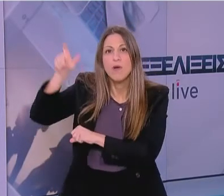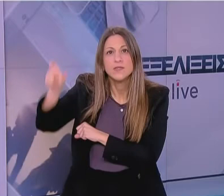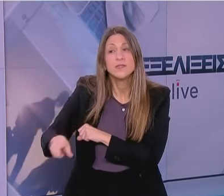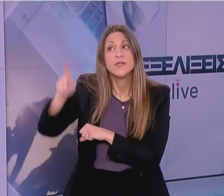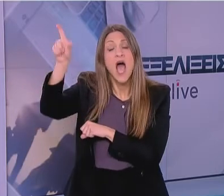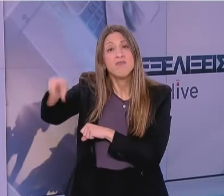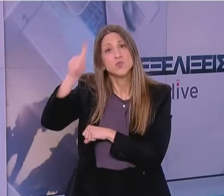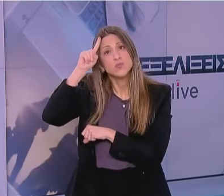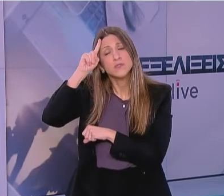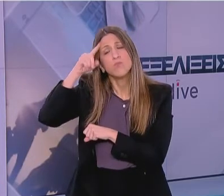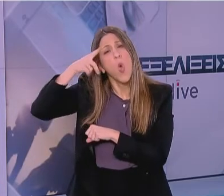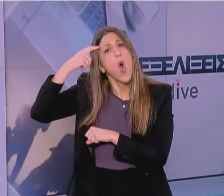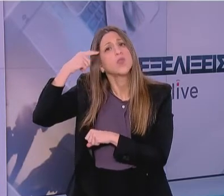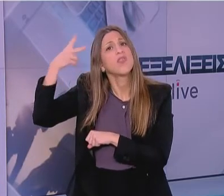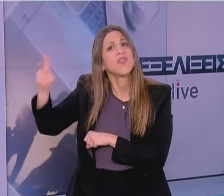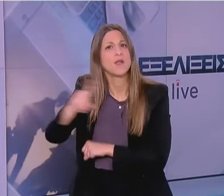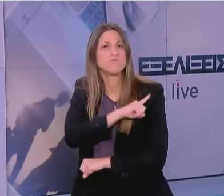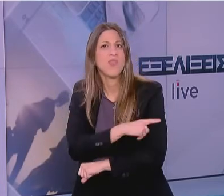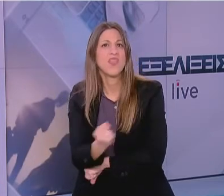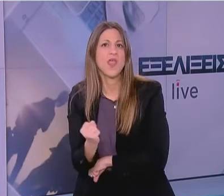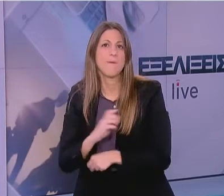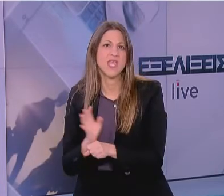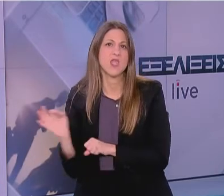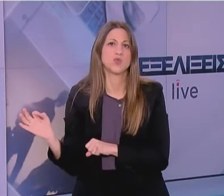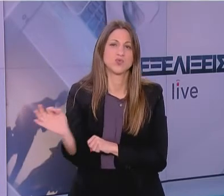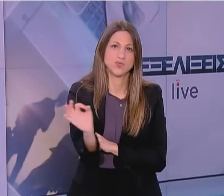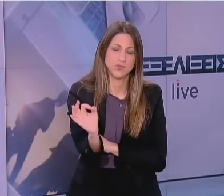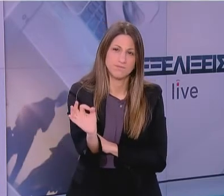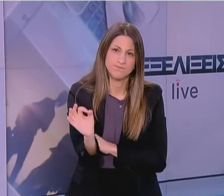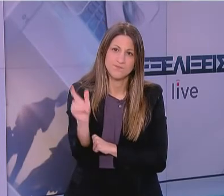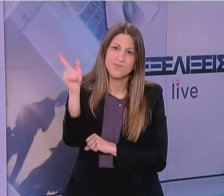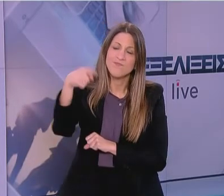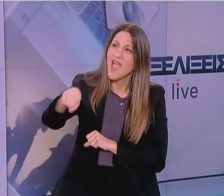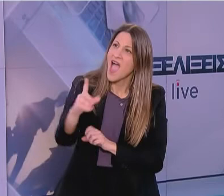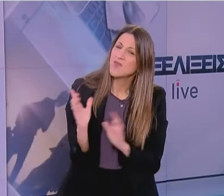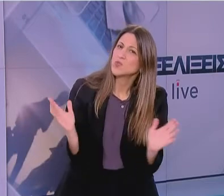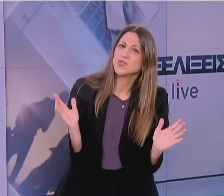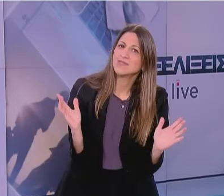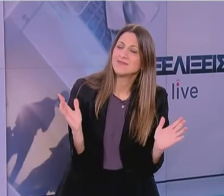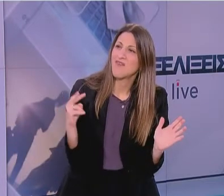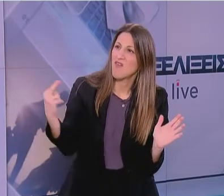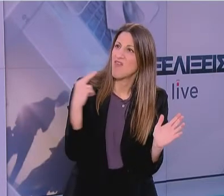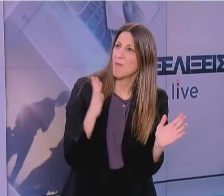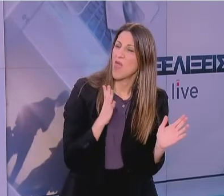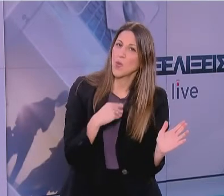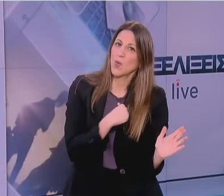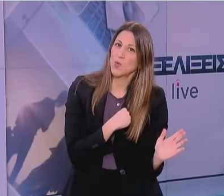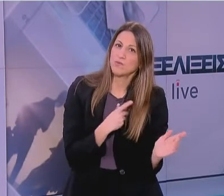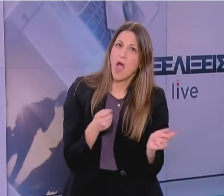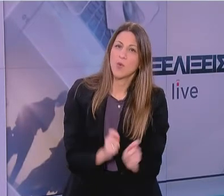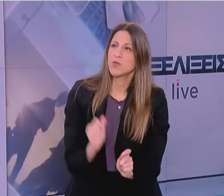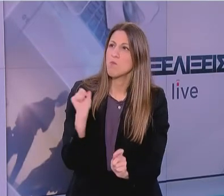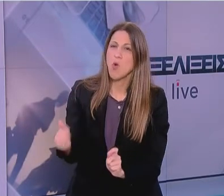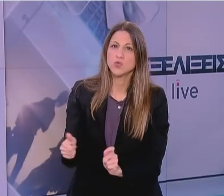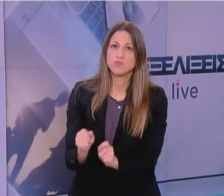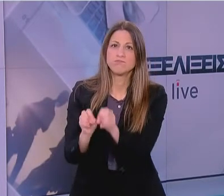στα επίγοντα, στα νοσοκομεία, στις ΜΕΘ. Ο ιός δεν εντυπωσιάζεται από τη δική μου ή κάποια άλλη ρητορική